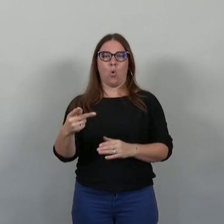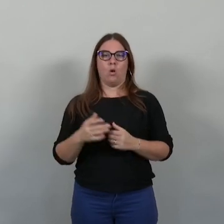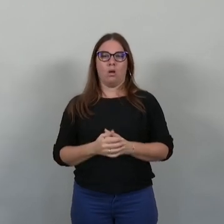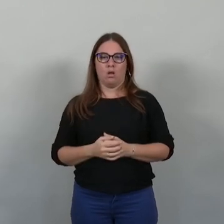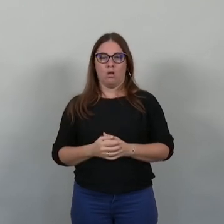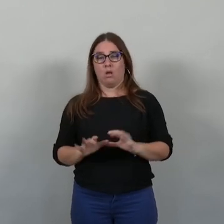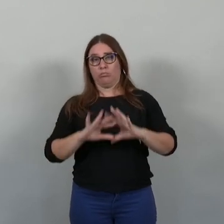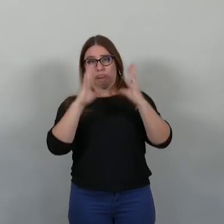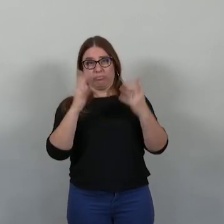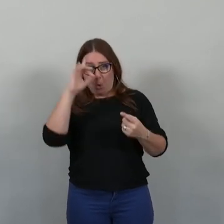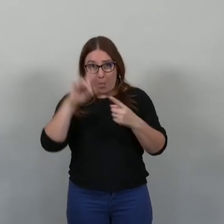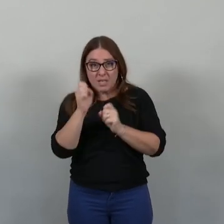cela pour apprendre le